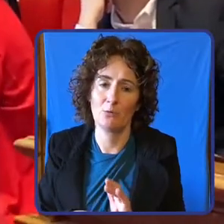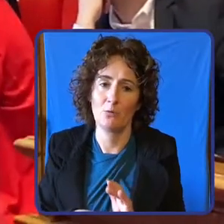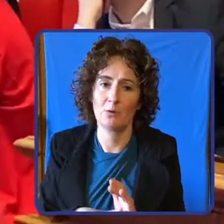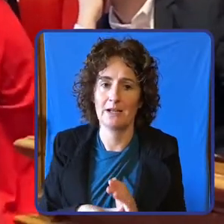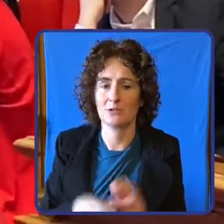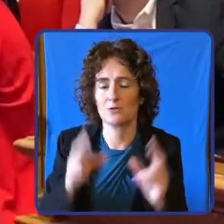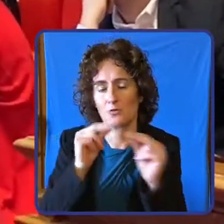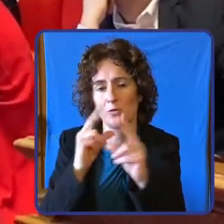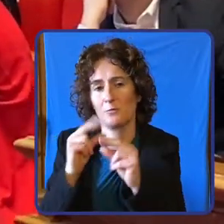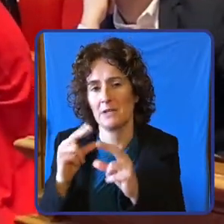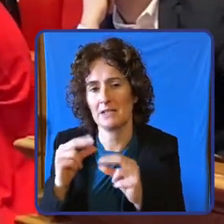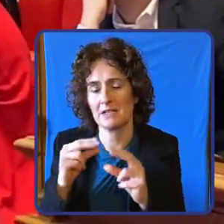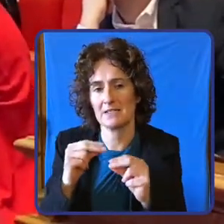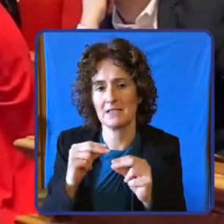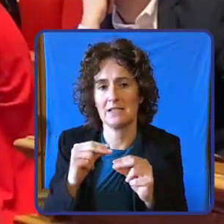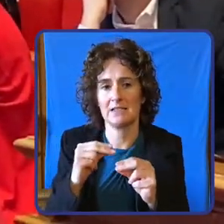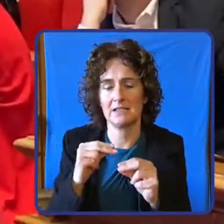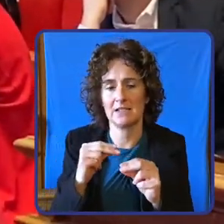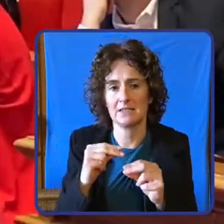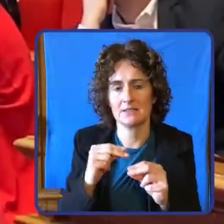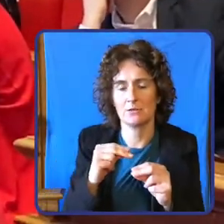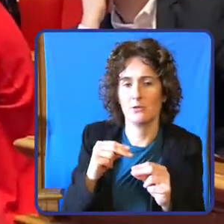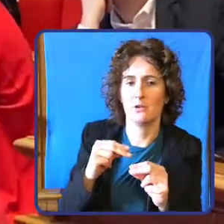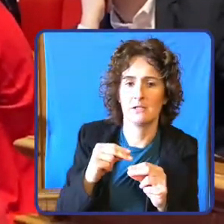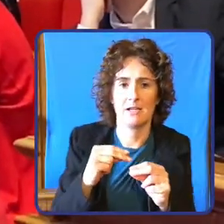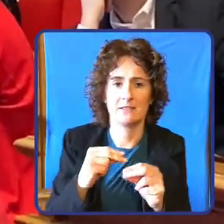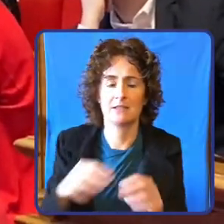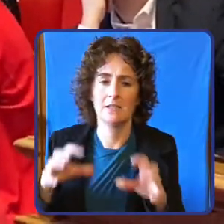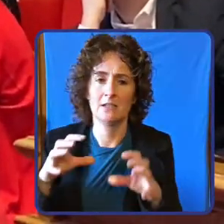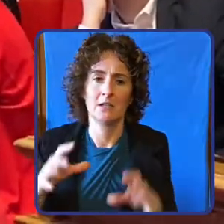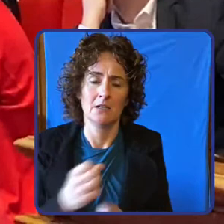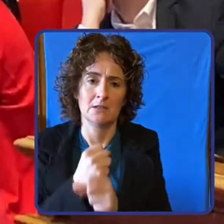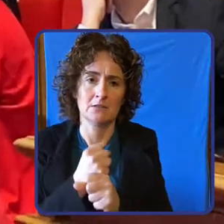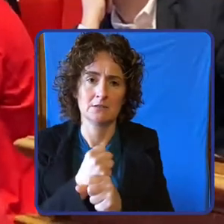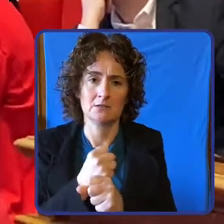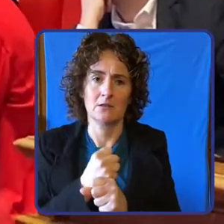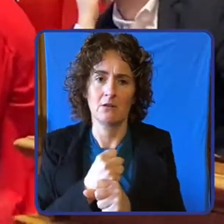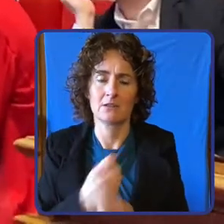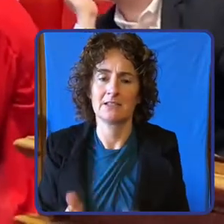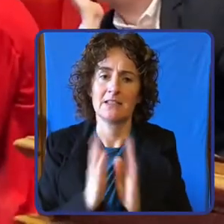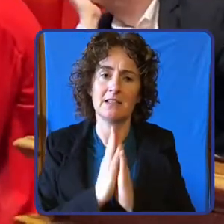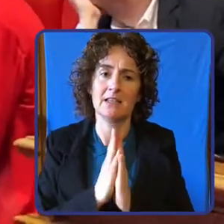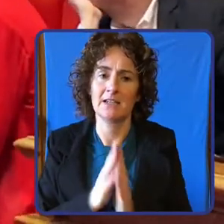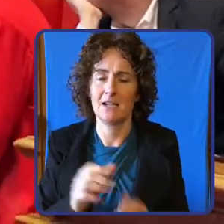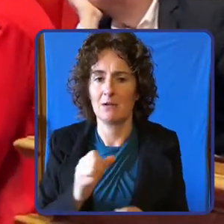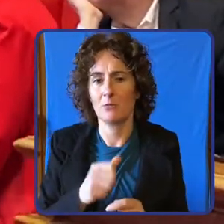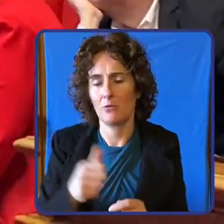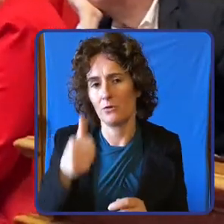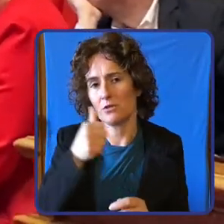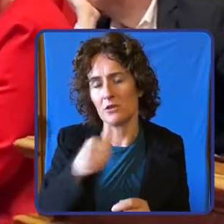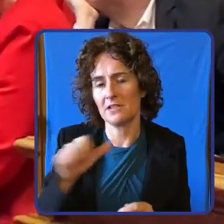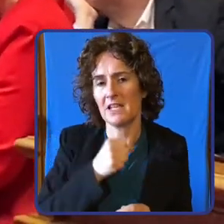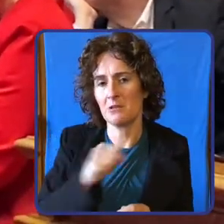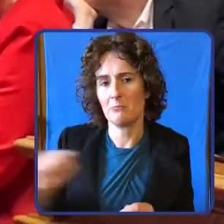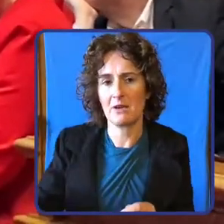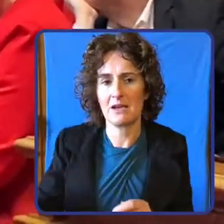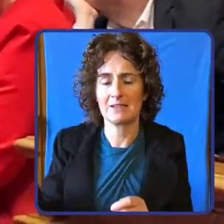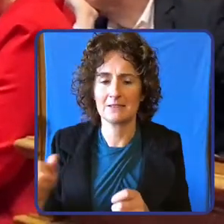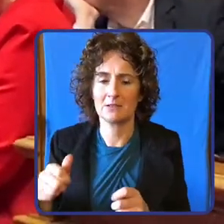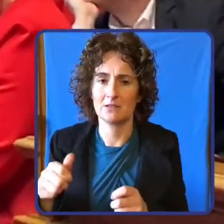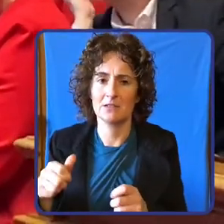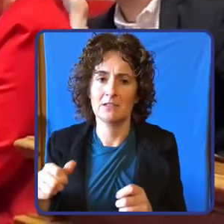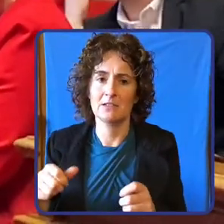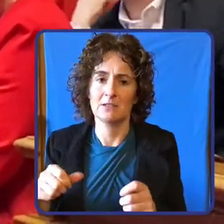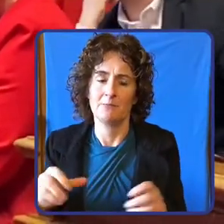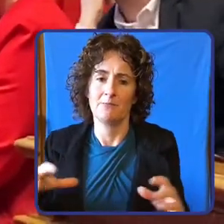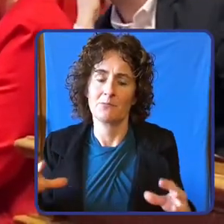vagyok kíváncsi, és legyen szíves majd a néppártja gyűlésén a külpolitikával foglalkozni, és teljesen megértem